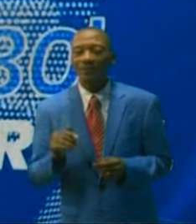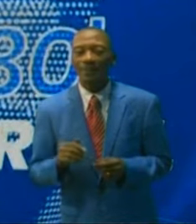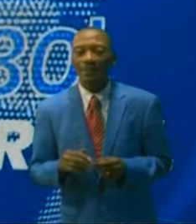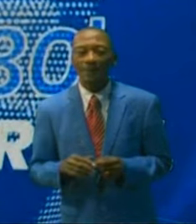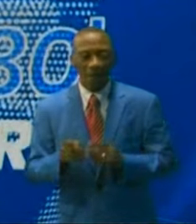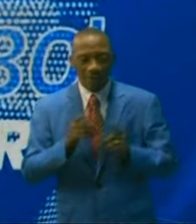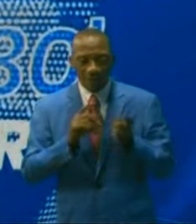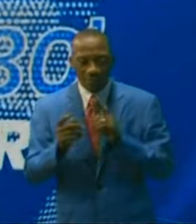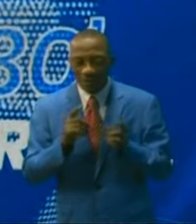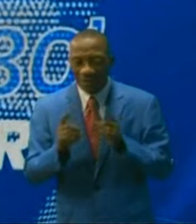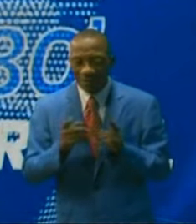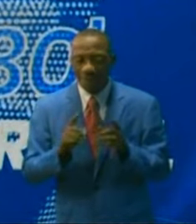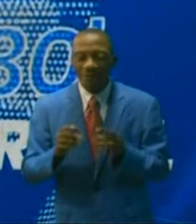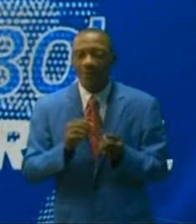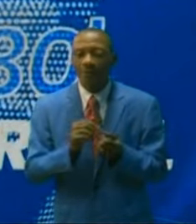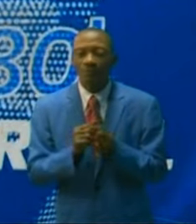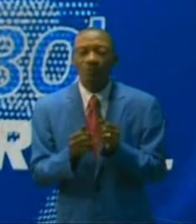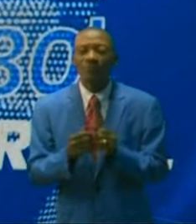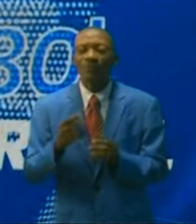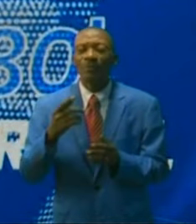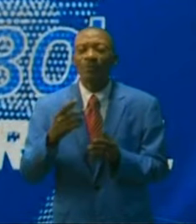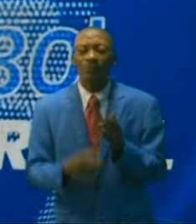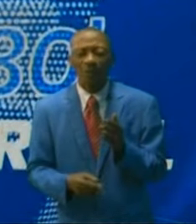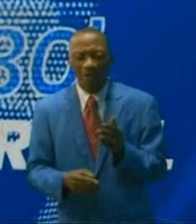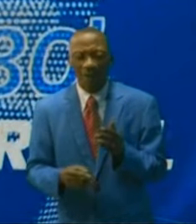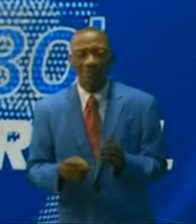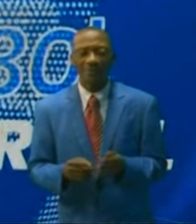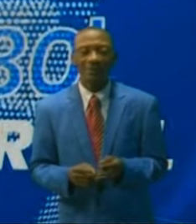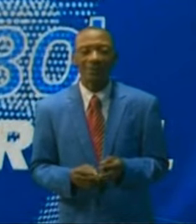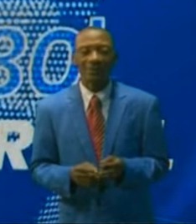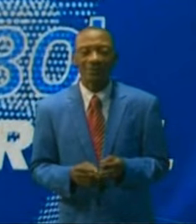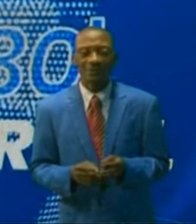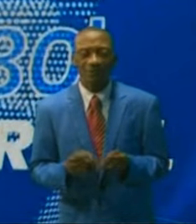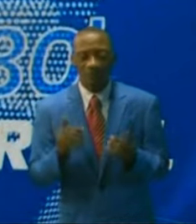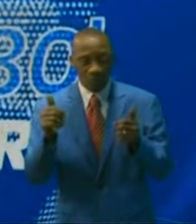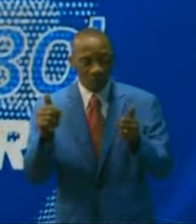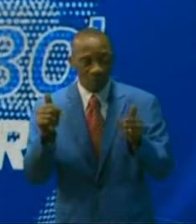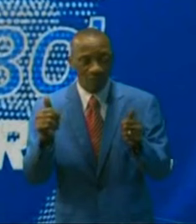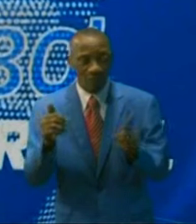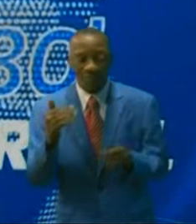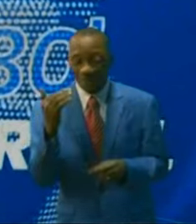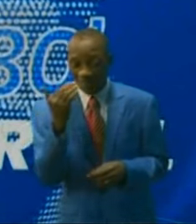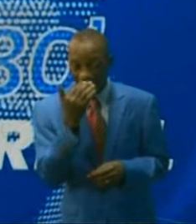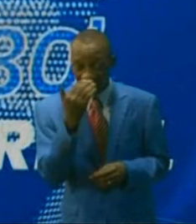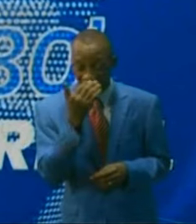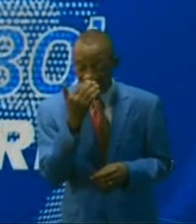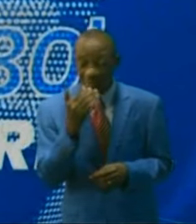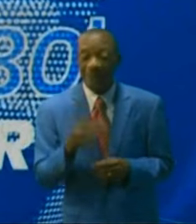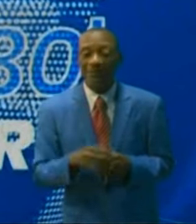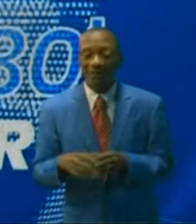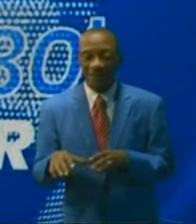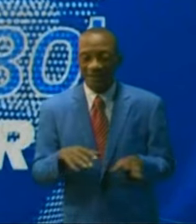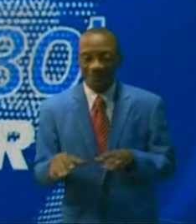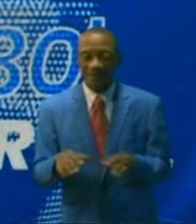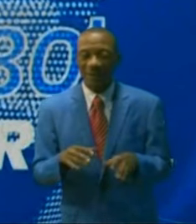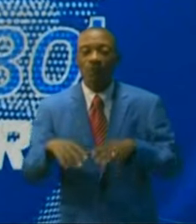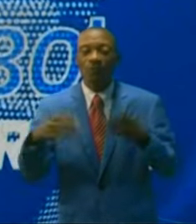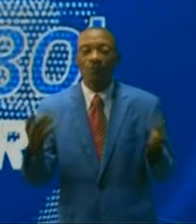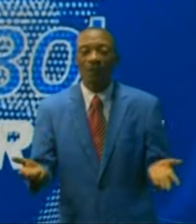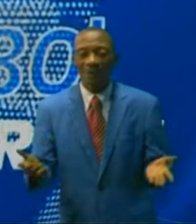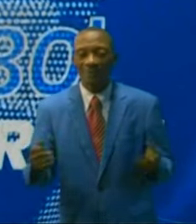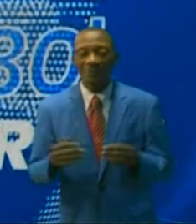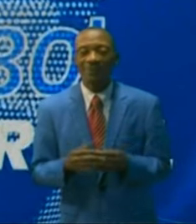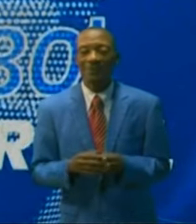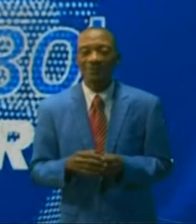de gymnase jumelé du Stade des Martyrs. L'RDC peut encore croire à une issue favorable en réussissant le tournoi.